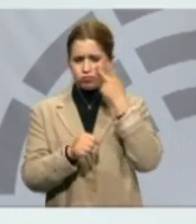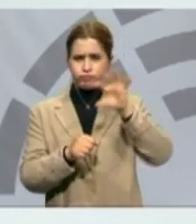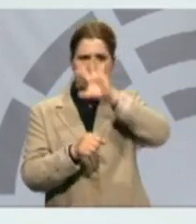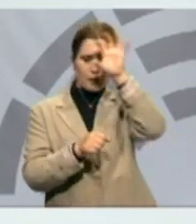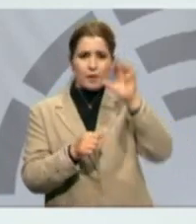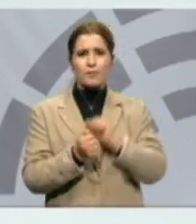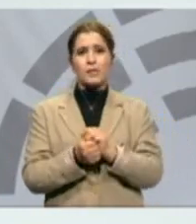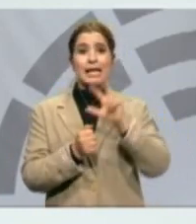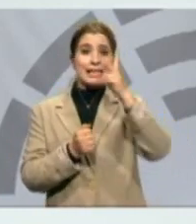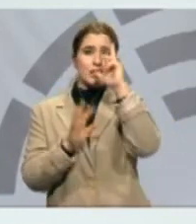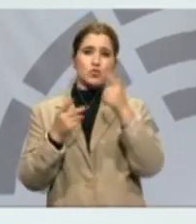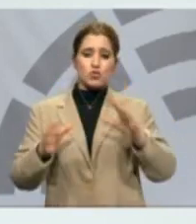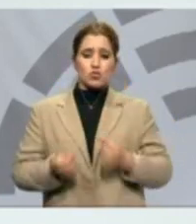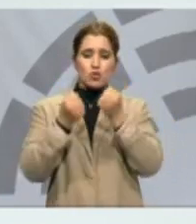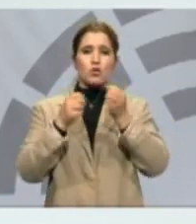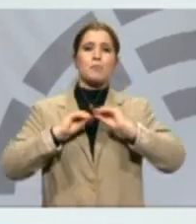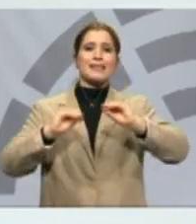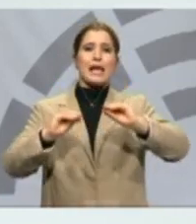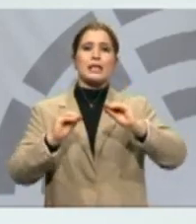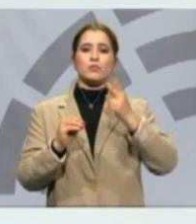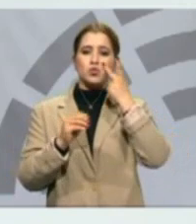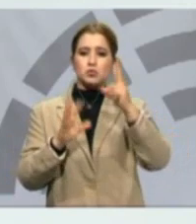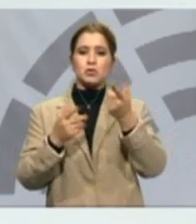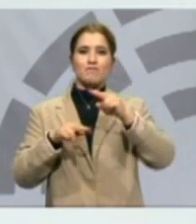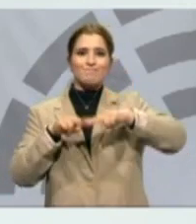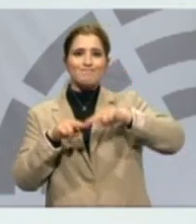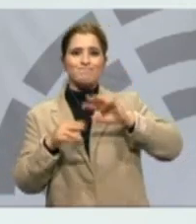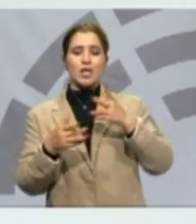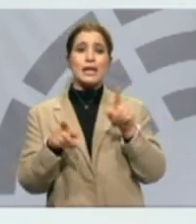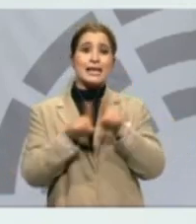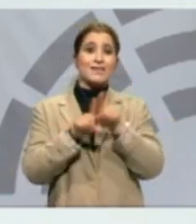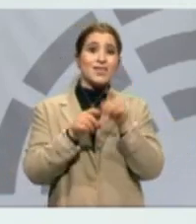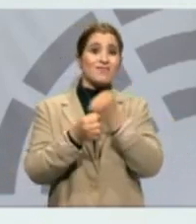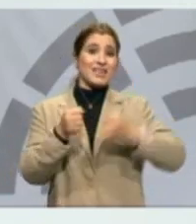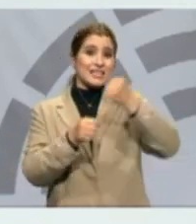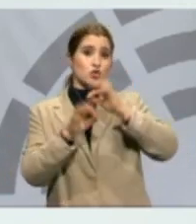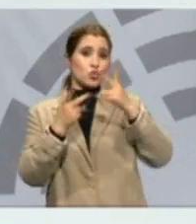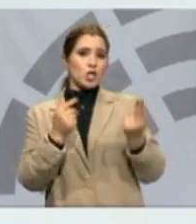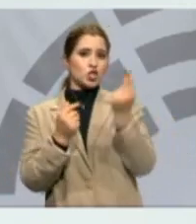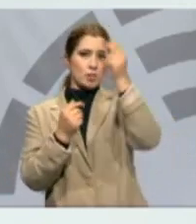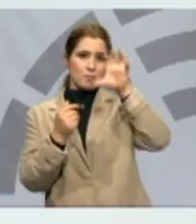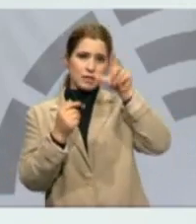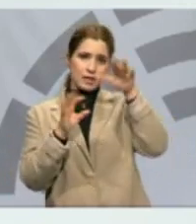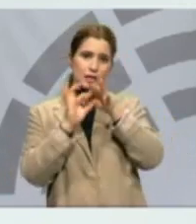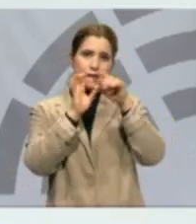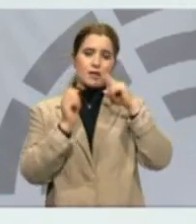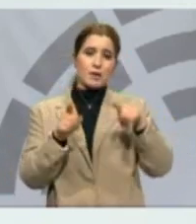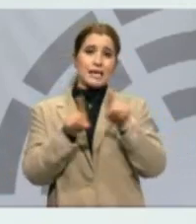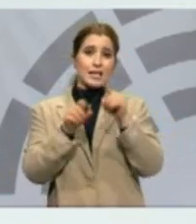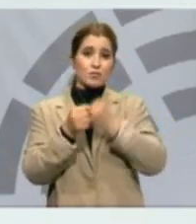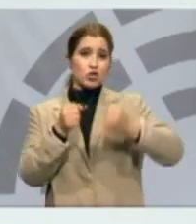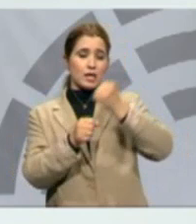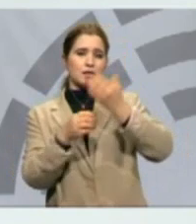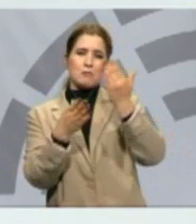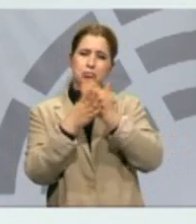ريال المنطقه ثالثا النهوض بقطاع تعليمي وجعلهم مويكبا للعصر وسنعملوا على تركيز قطب جامعي بالمنطقه وبشاركه مؤسسه